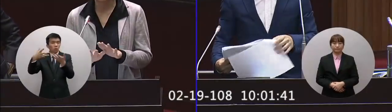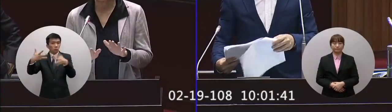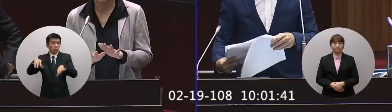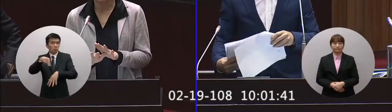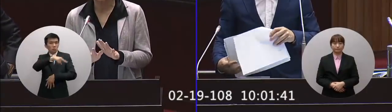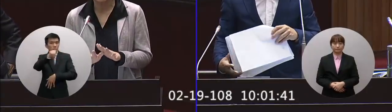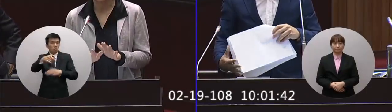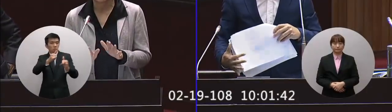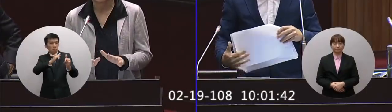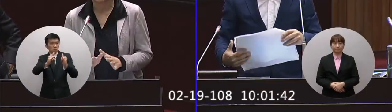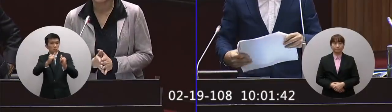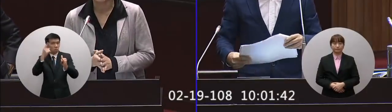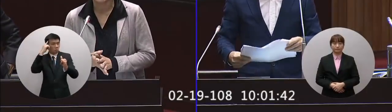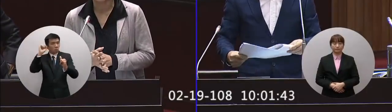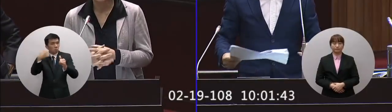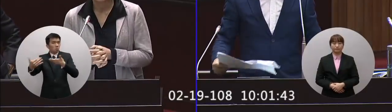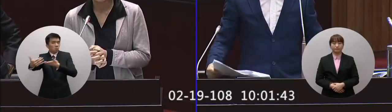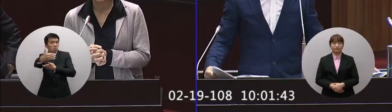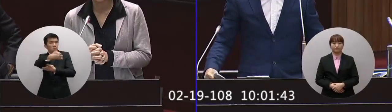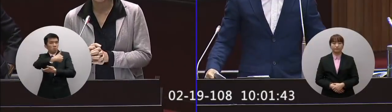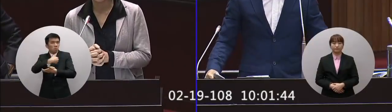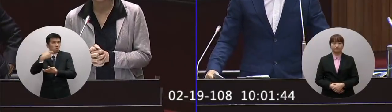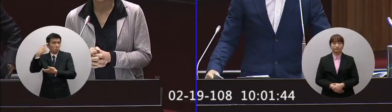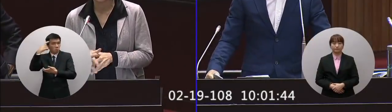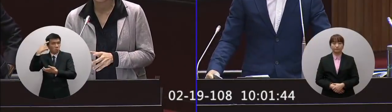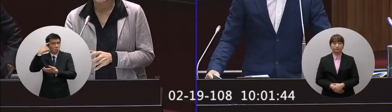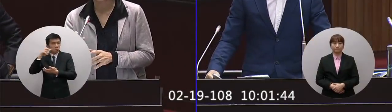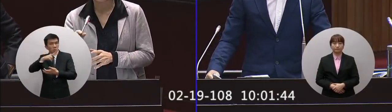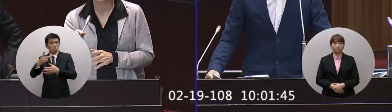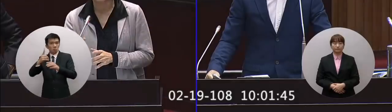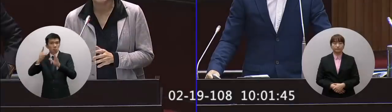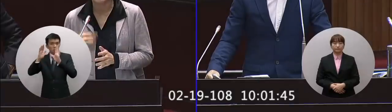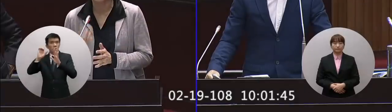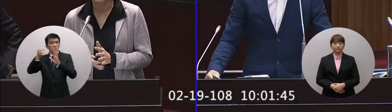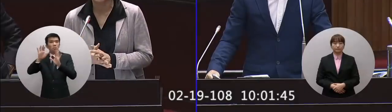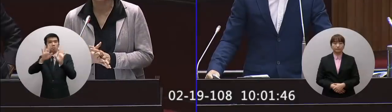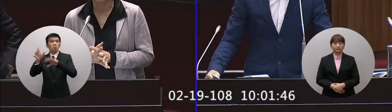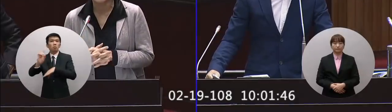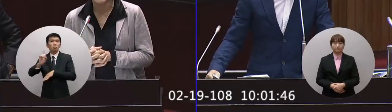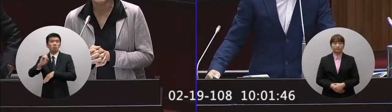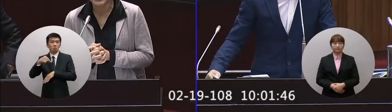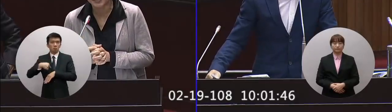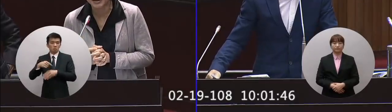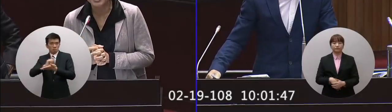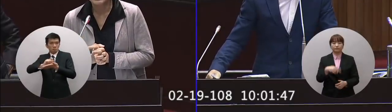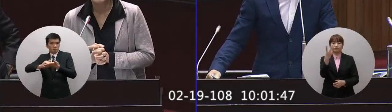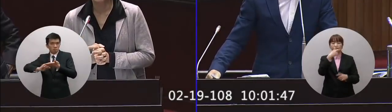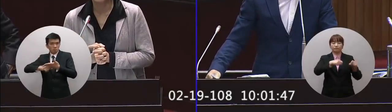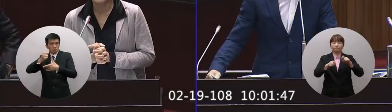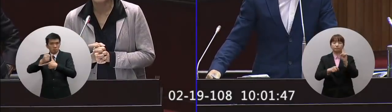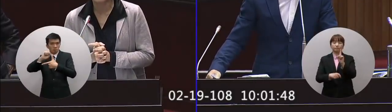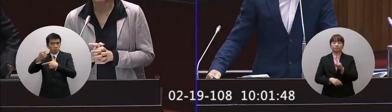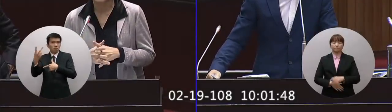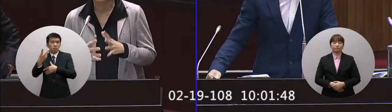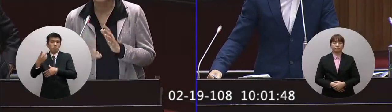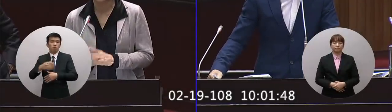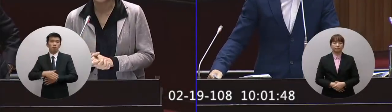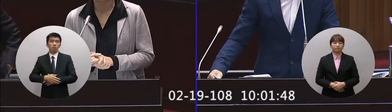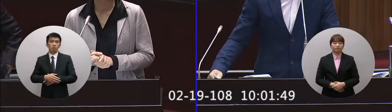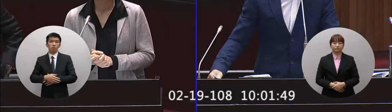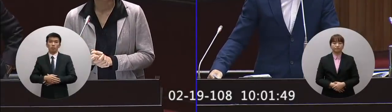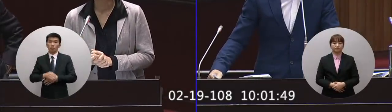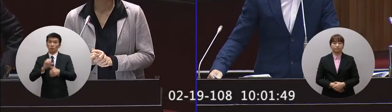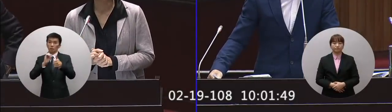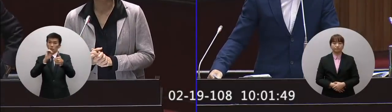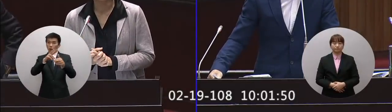个凝聚收拢几个转型的方向。那以文化部，我们有两岸并成，也有我们的建议方案。 哪两个案子？ 那么报告给行